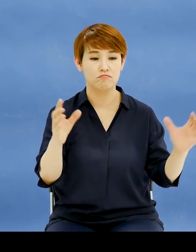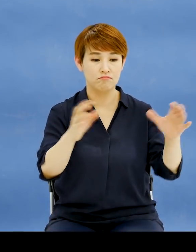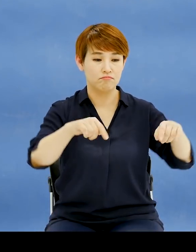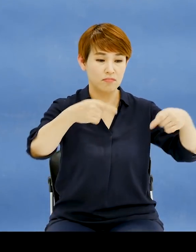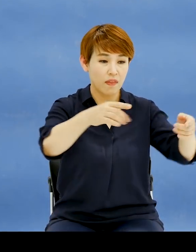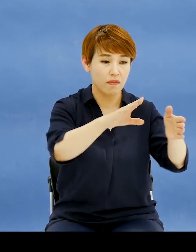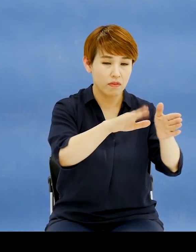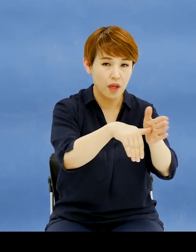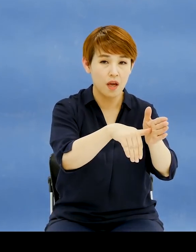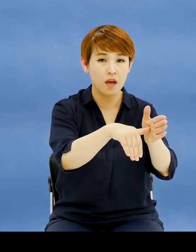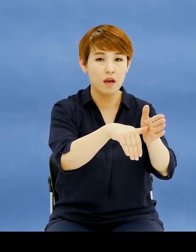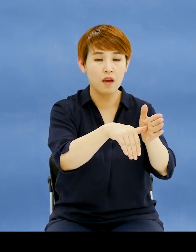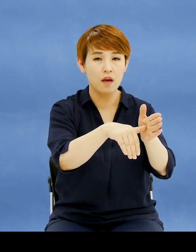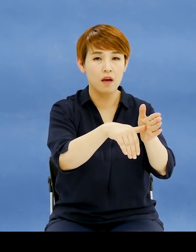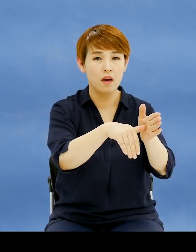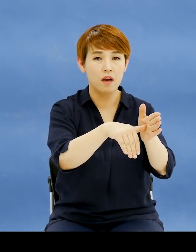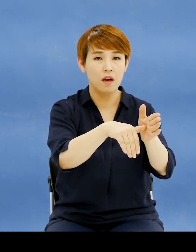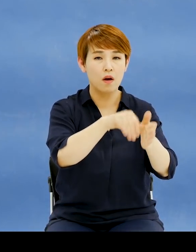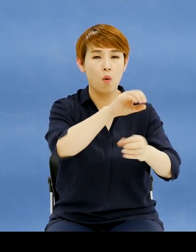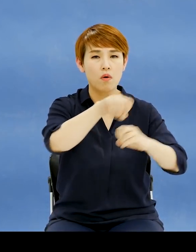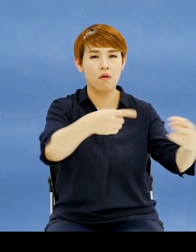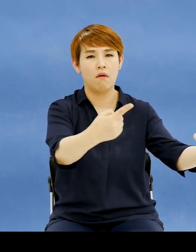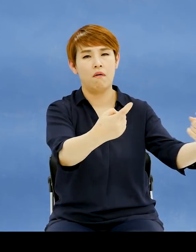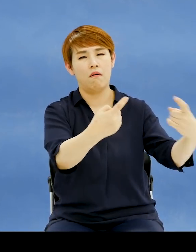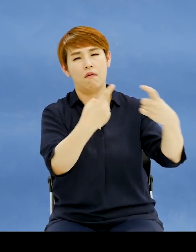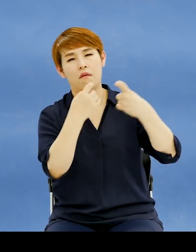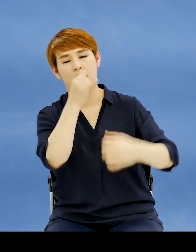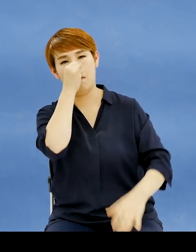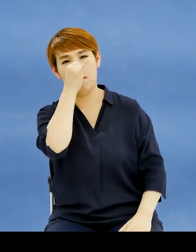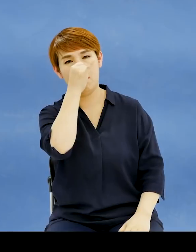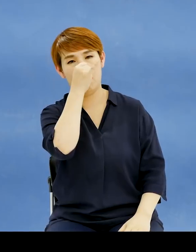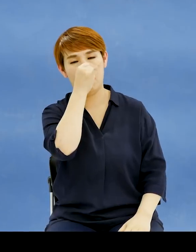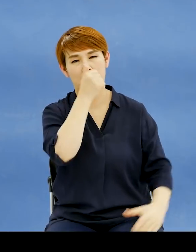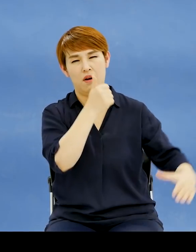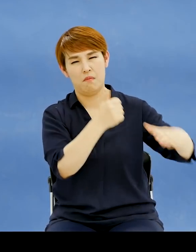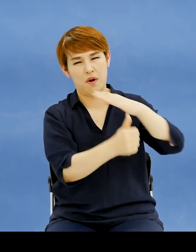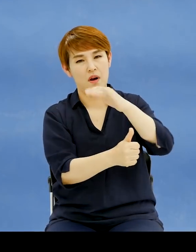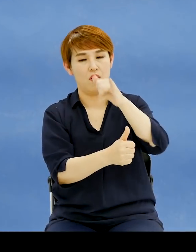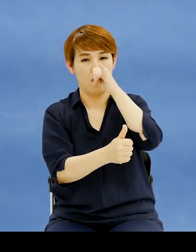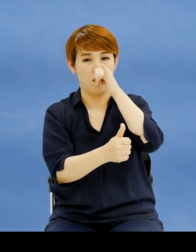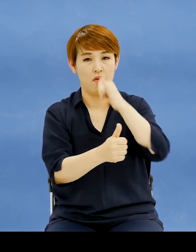집회에 가서 같이 섬기고 이랬던 일로. 네. 근데 그때 이제 많은